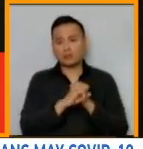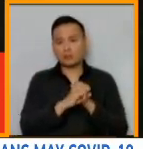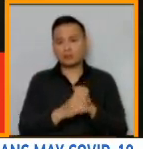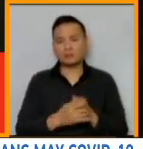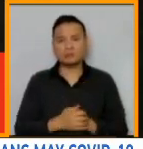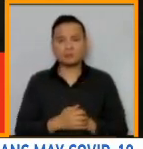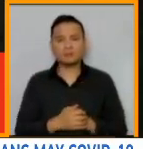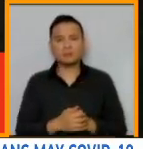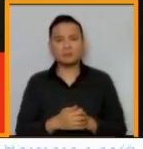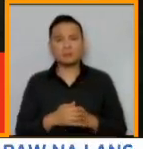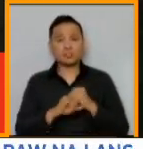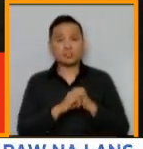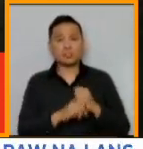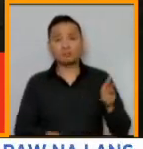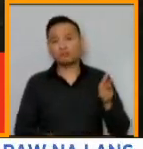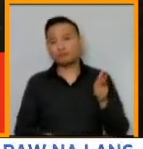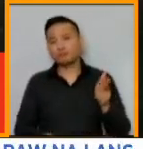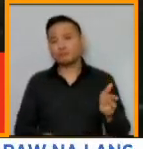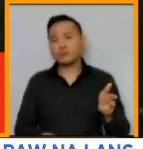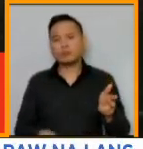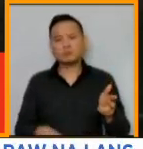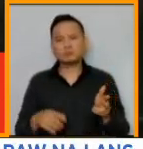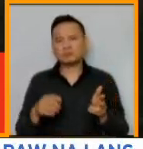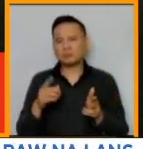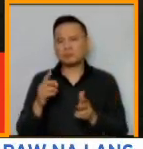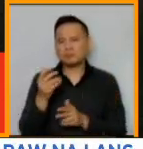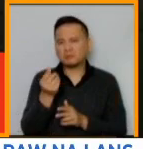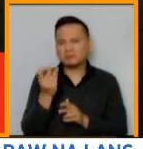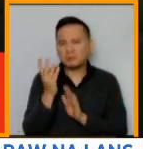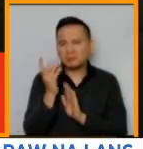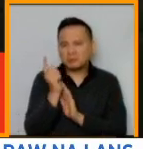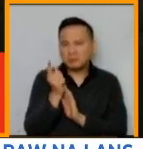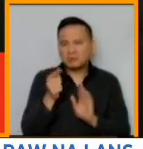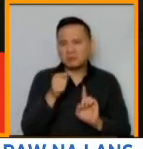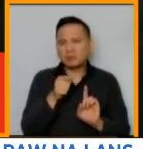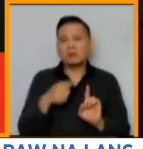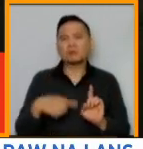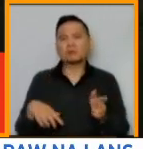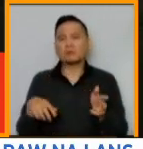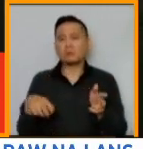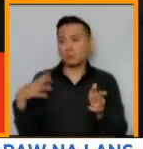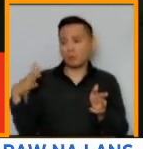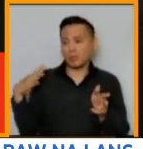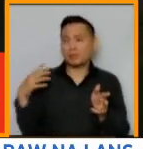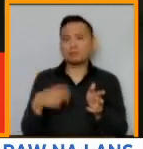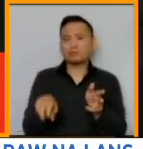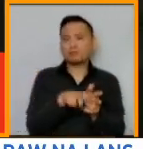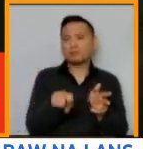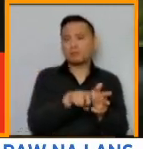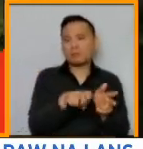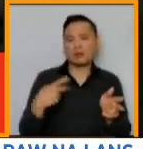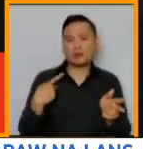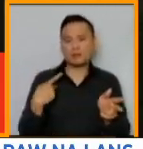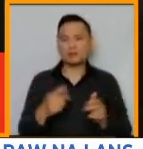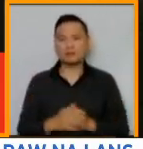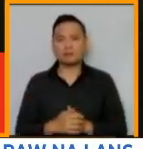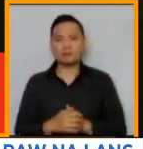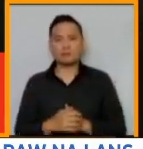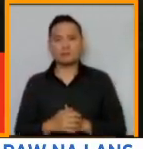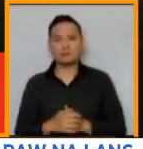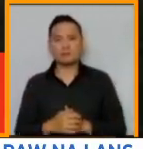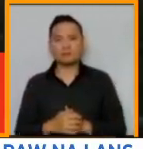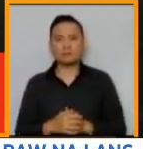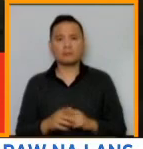para maghintay ng pasahero. Ngayong umaga, hindi pa naman ganun karami mga pasahero. Ang napansin ko lamang ay marami talaga mga jeep dito na hindi talaga